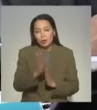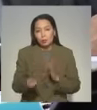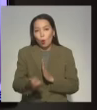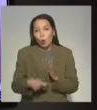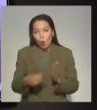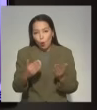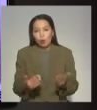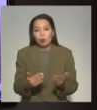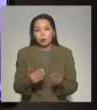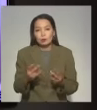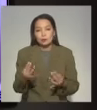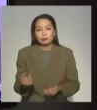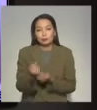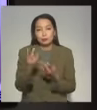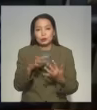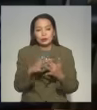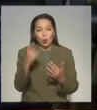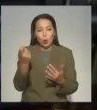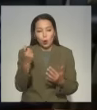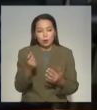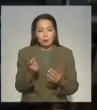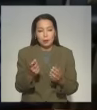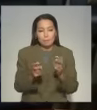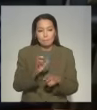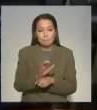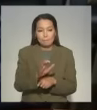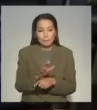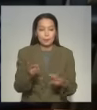поддержки сельхозпроизводителей.